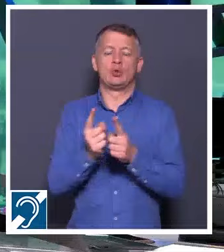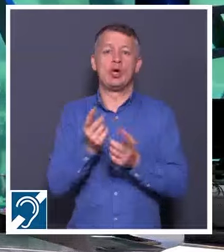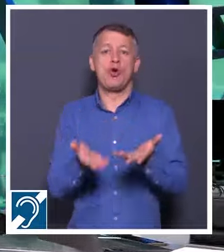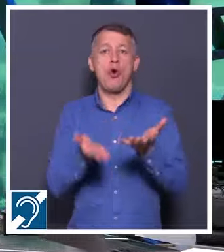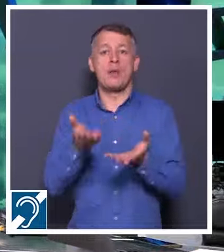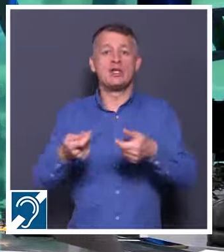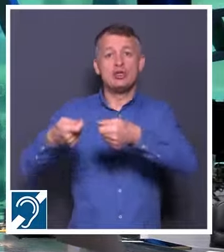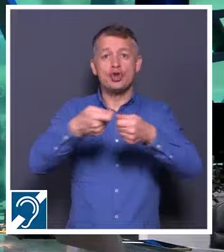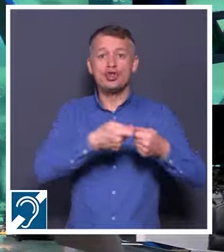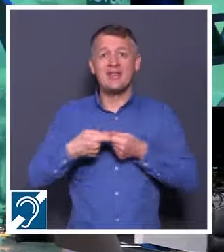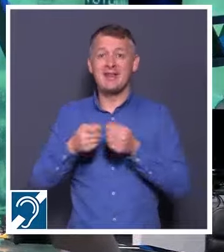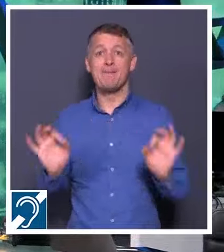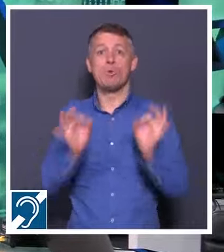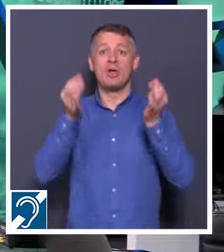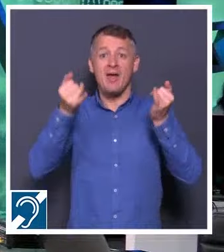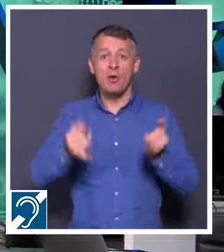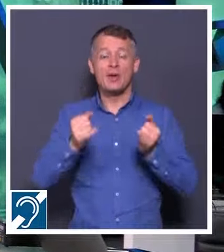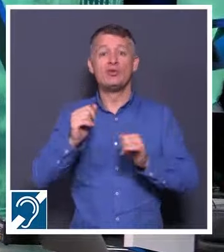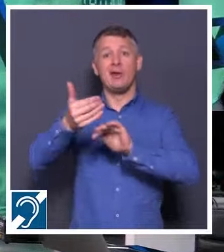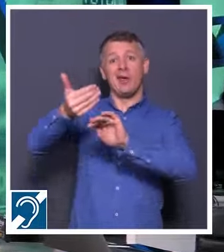modernă și cea de dinainte de 89.